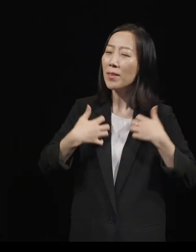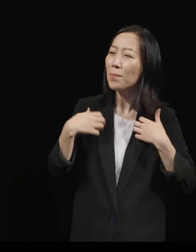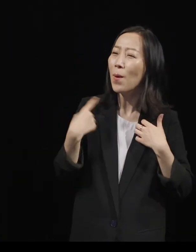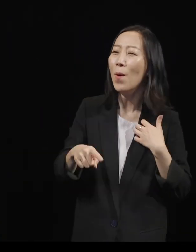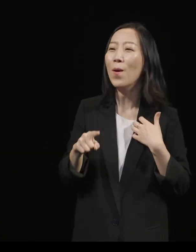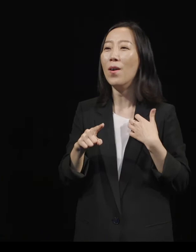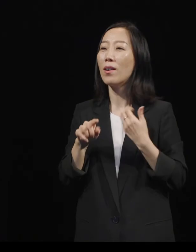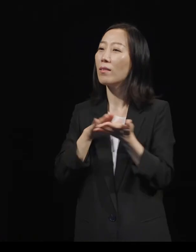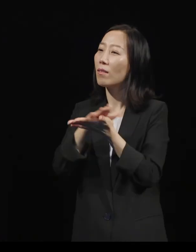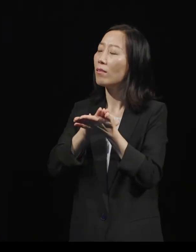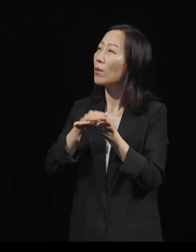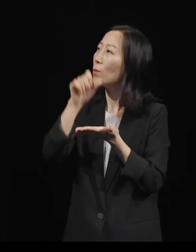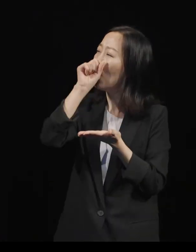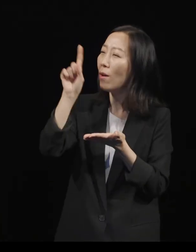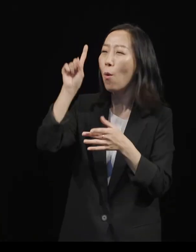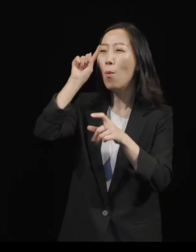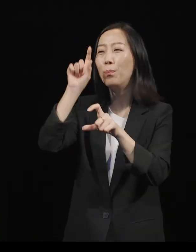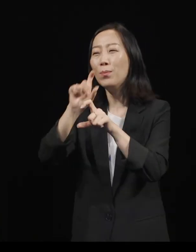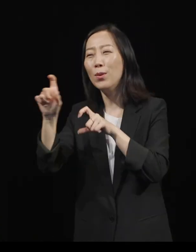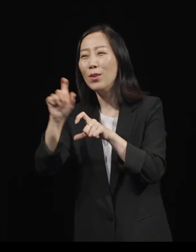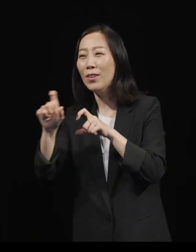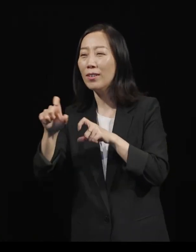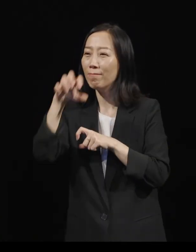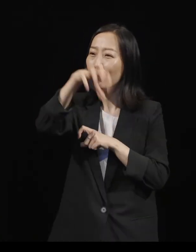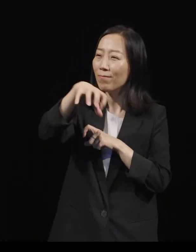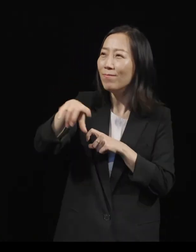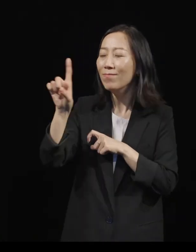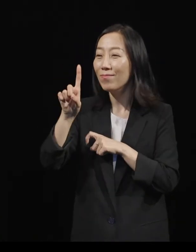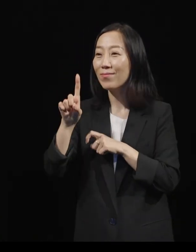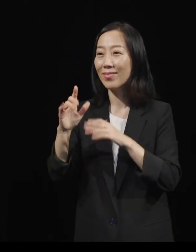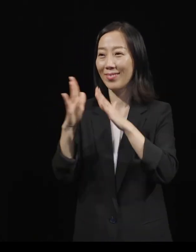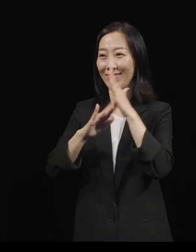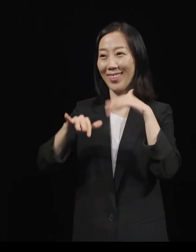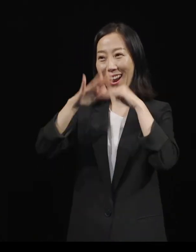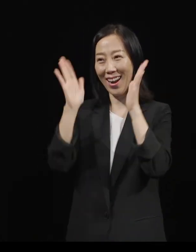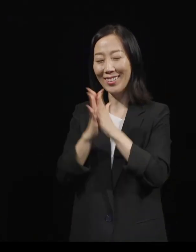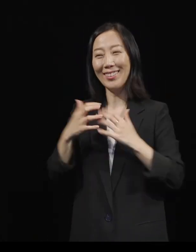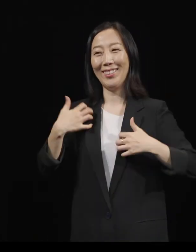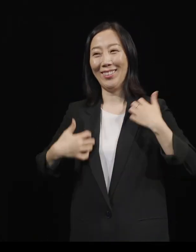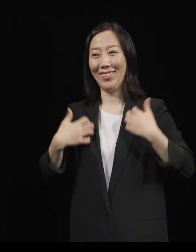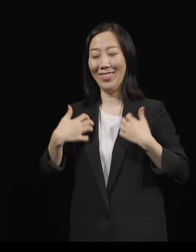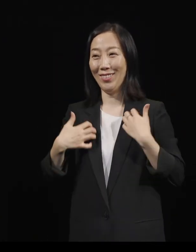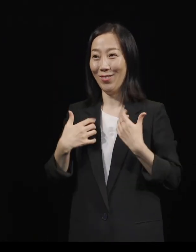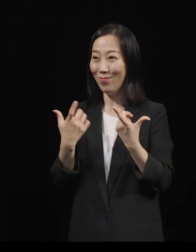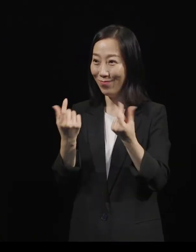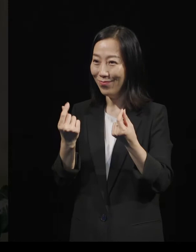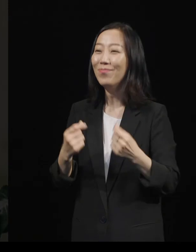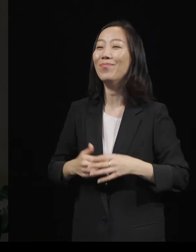가면 신나할지를 늘 고민하고 장소를 찾고요. 온 가족이 함께 즐기곤 합니다.